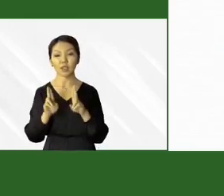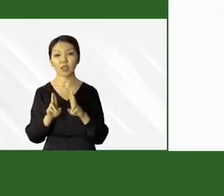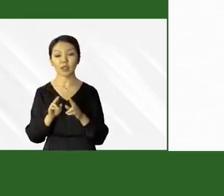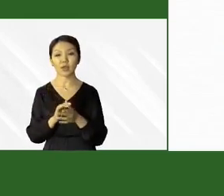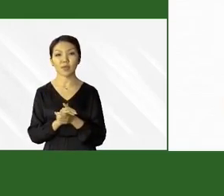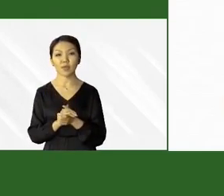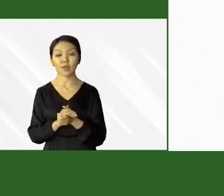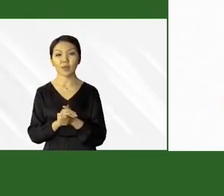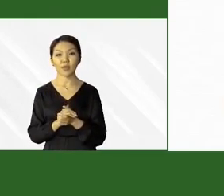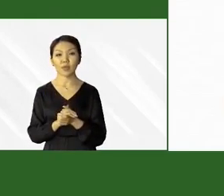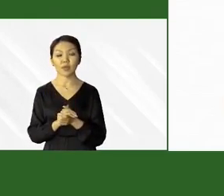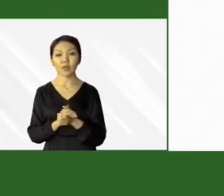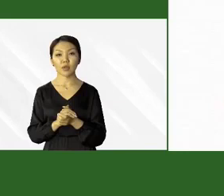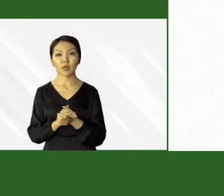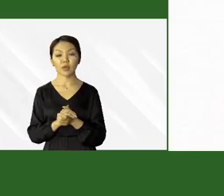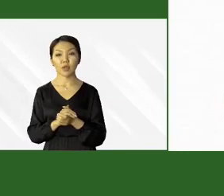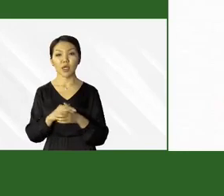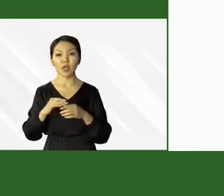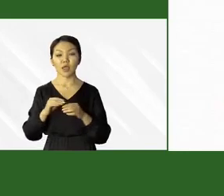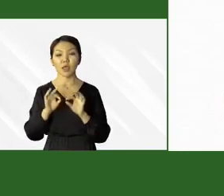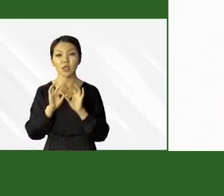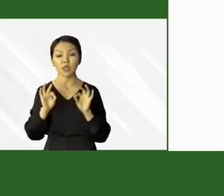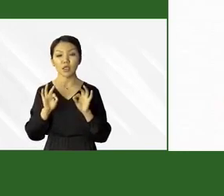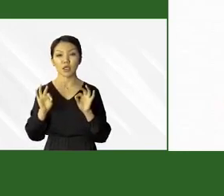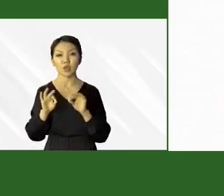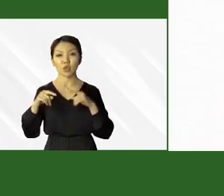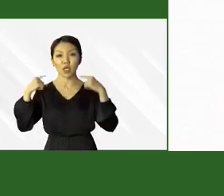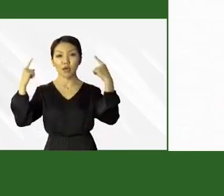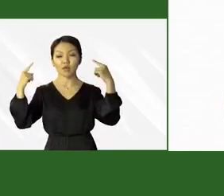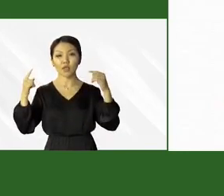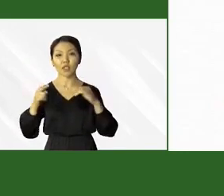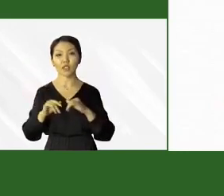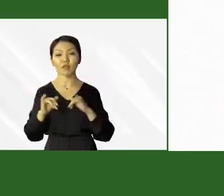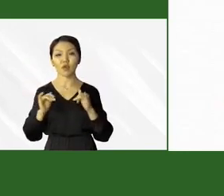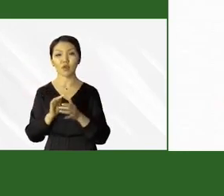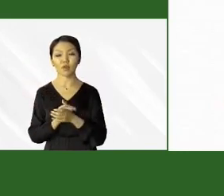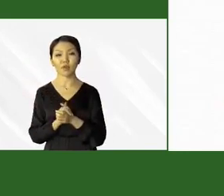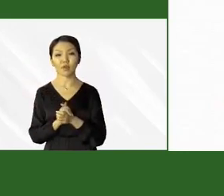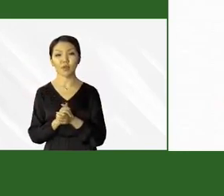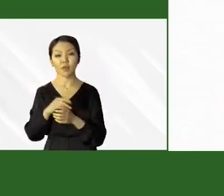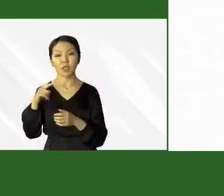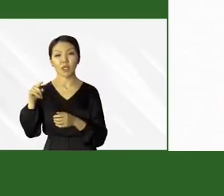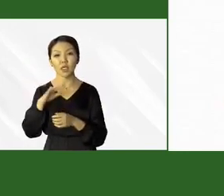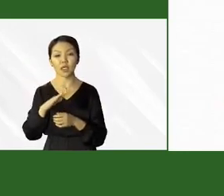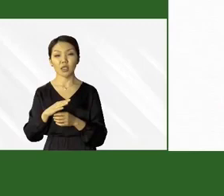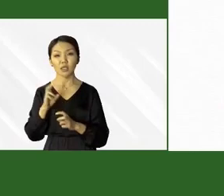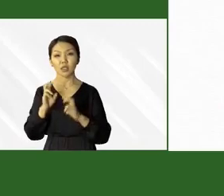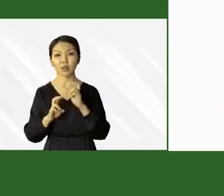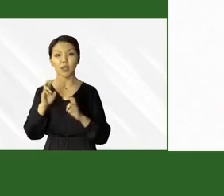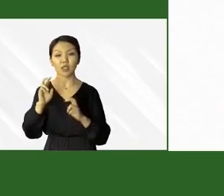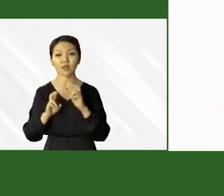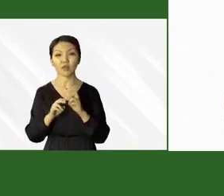овцеводство. Киргизская тонкорунная порода шерстно-мясного направления была создана за период